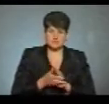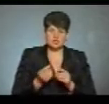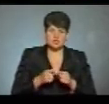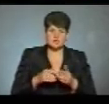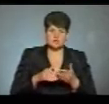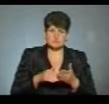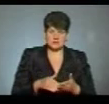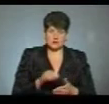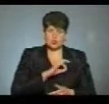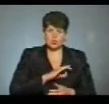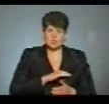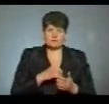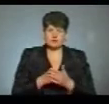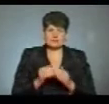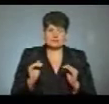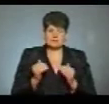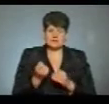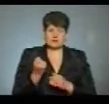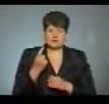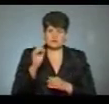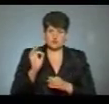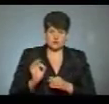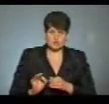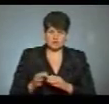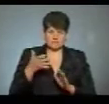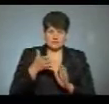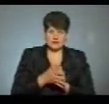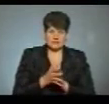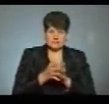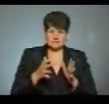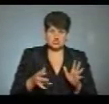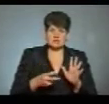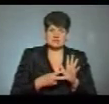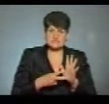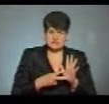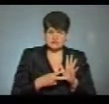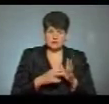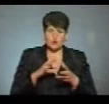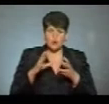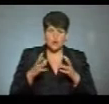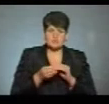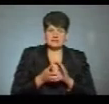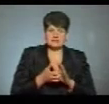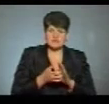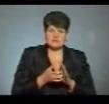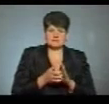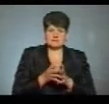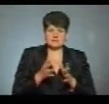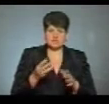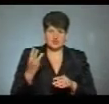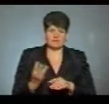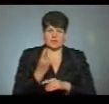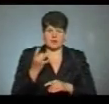субсидії. Доходи бюджету зменшилися на 11%, видатки збільшилися на 7%. Обсяг дефіциту зросте більше, ніж